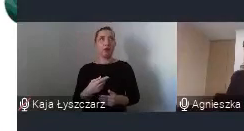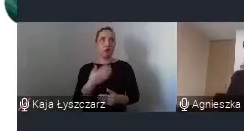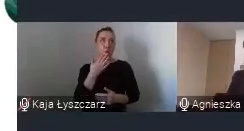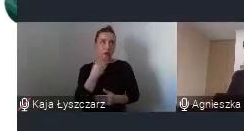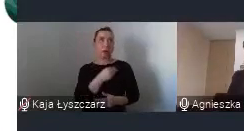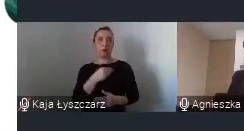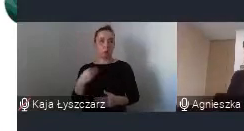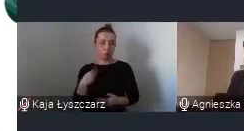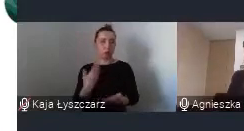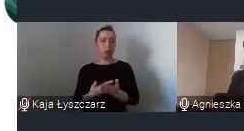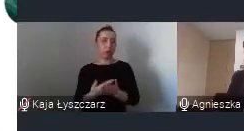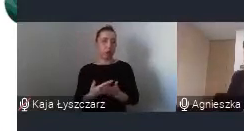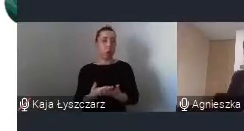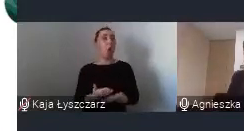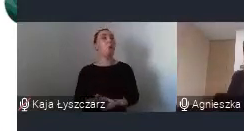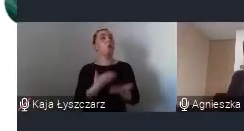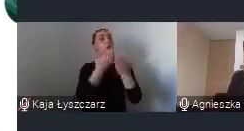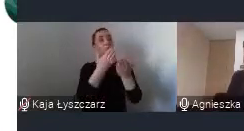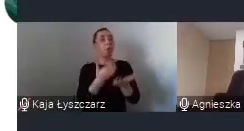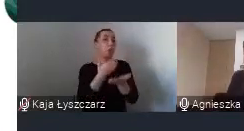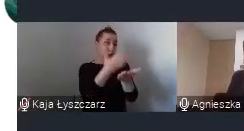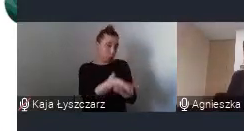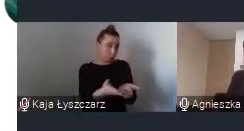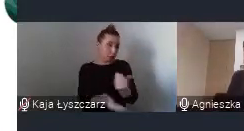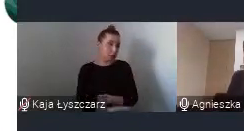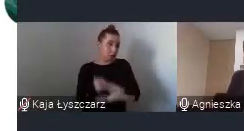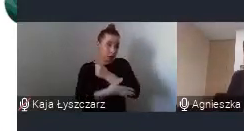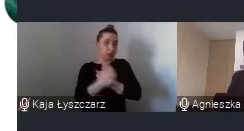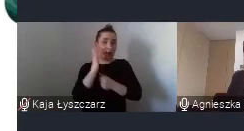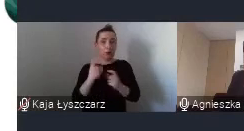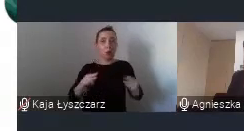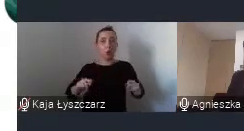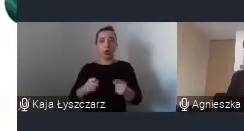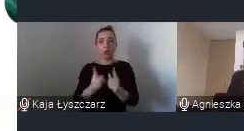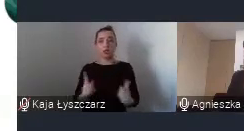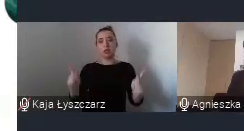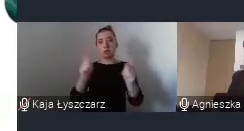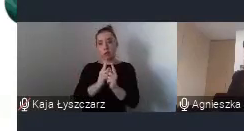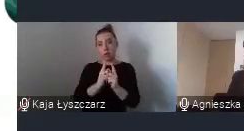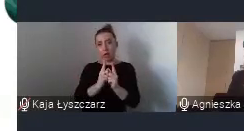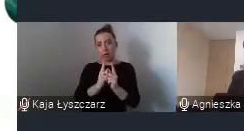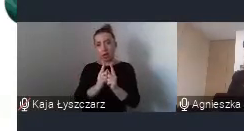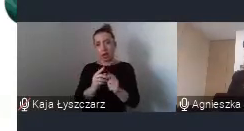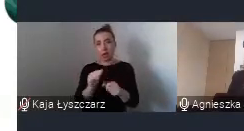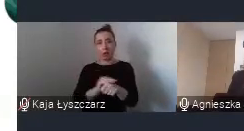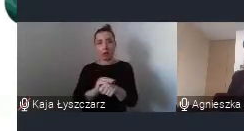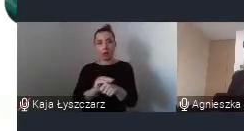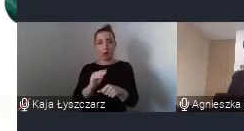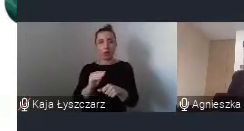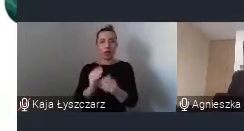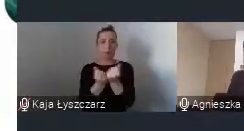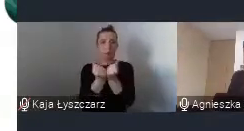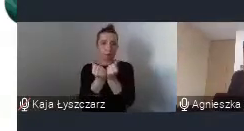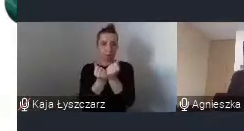wsparcie. Na pewno będziemy organizować seminaria, webinary, różne materiały drukowane, ale mamy też w naszej polityce